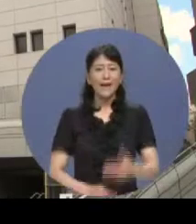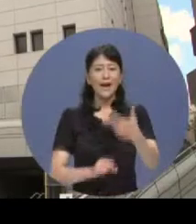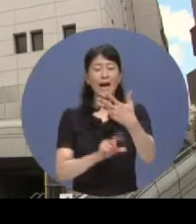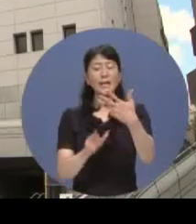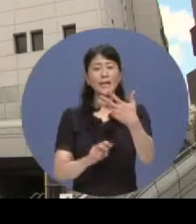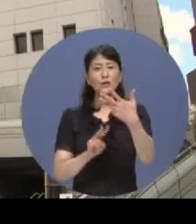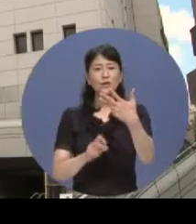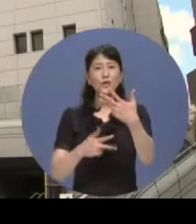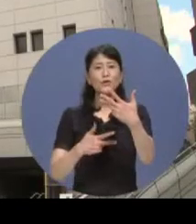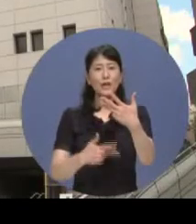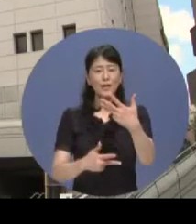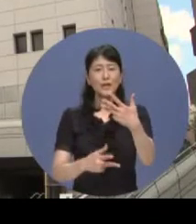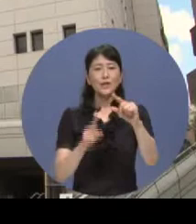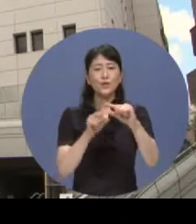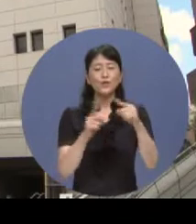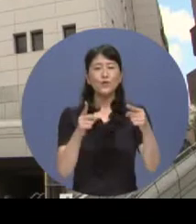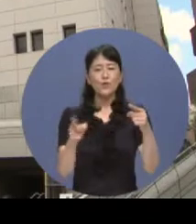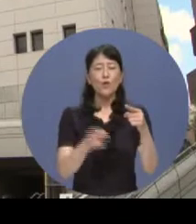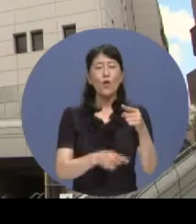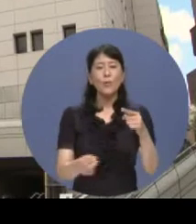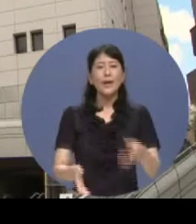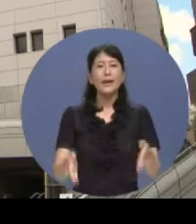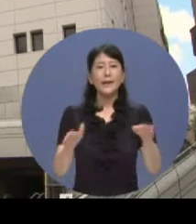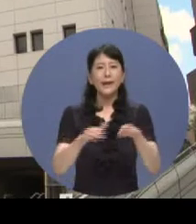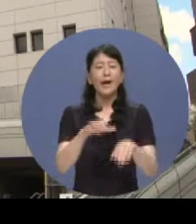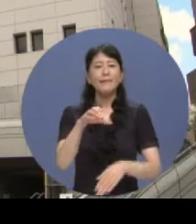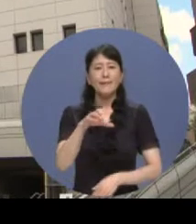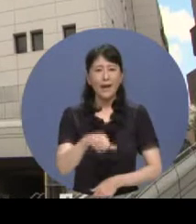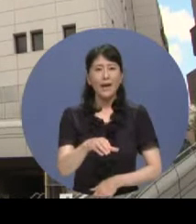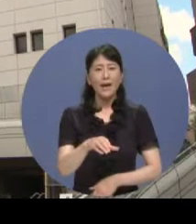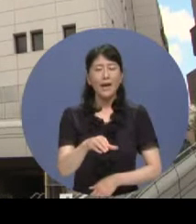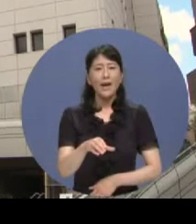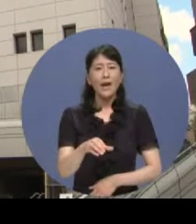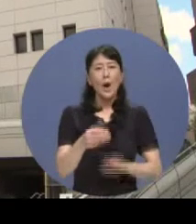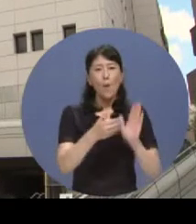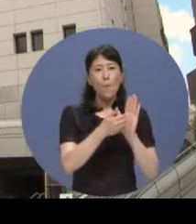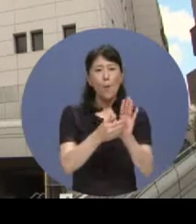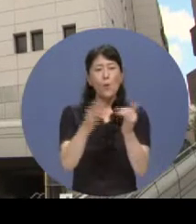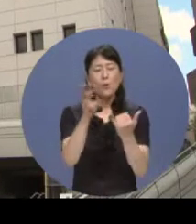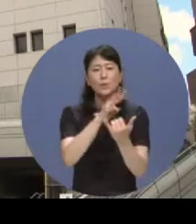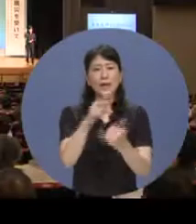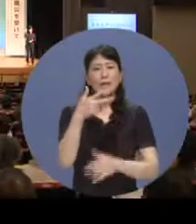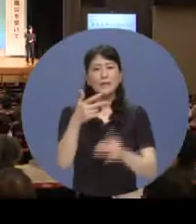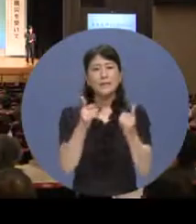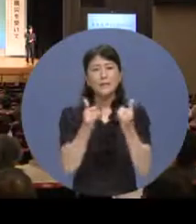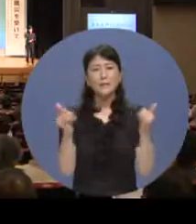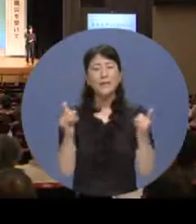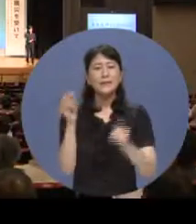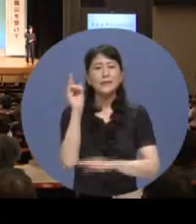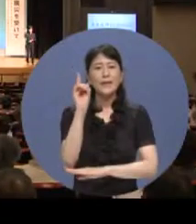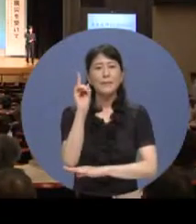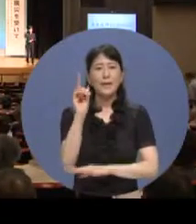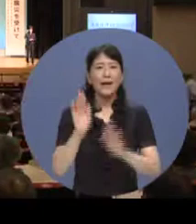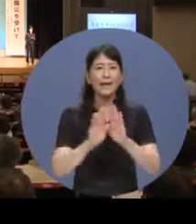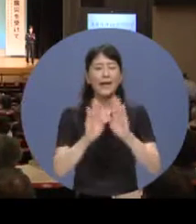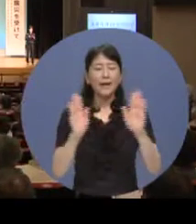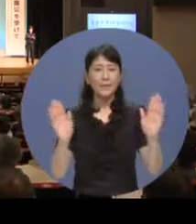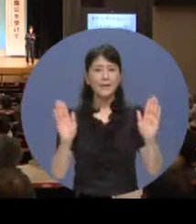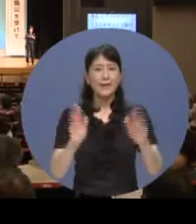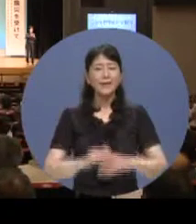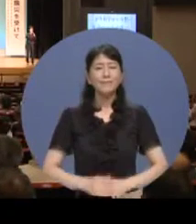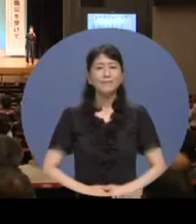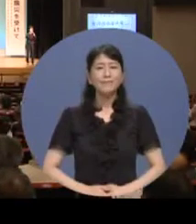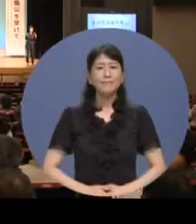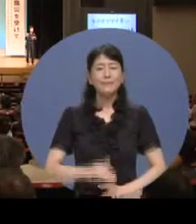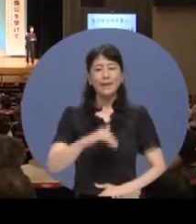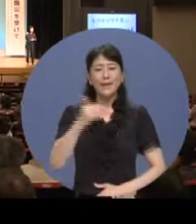8月27日、中央公民館サンホールで防災市民セミナーが行われました。